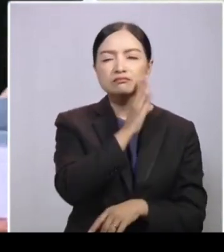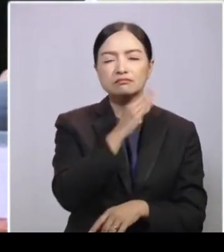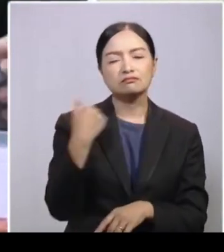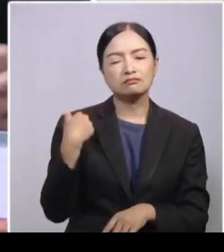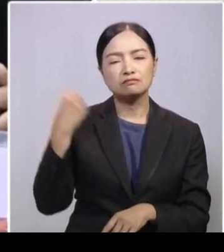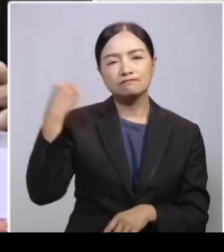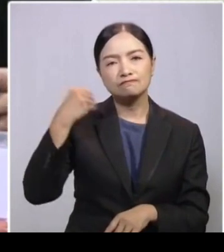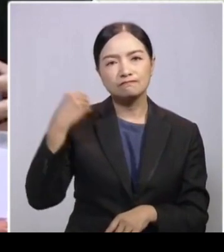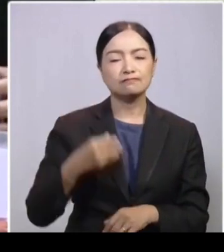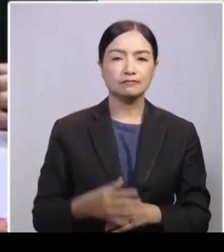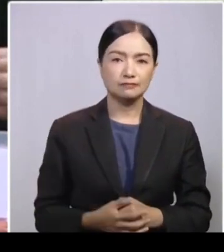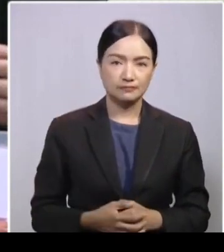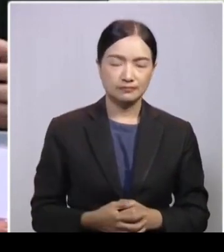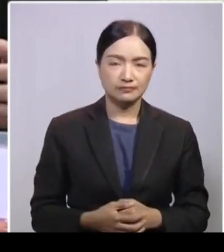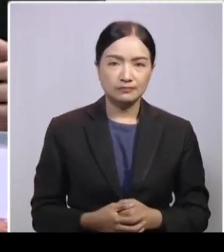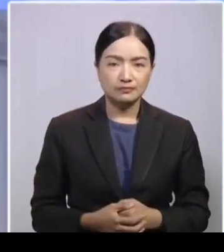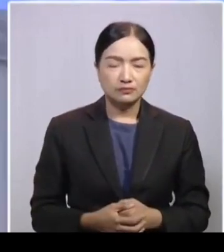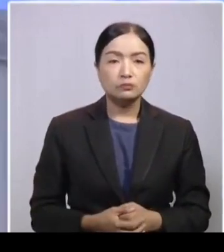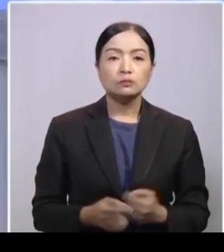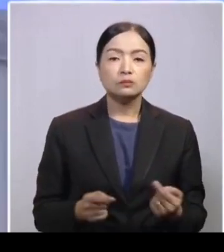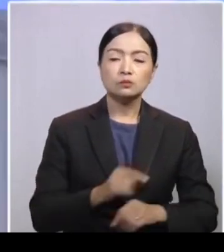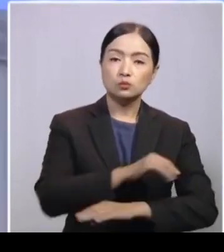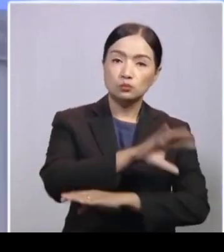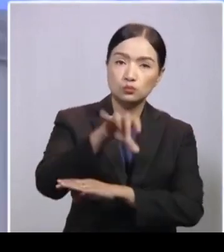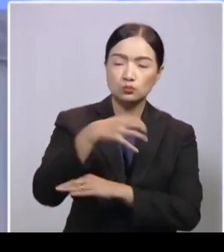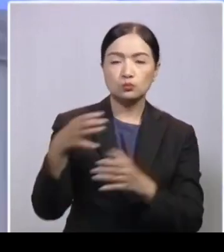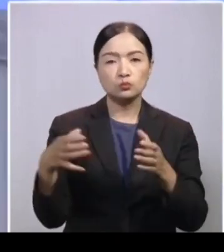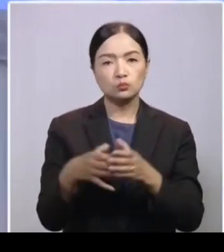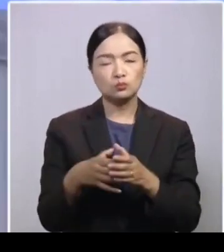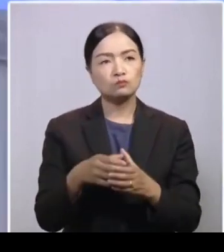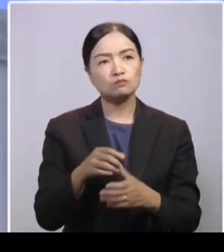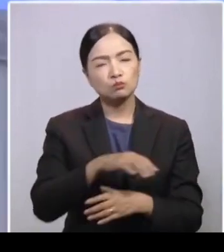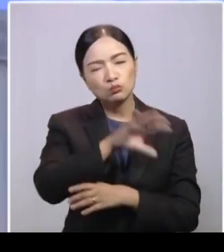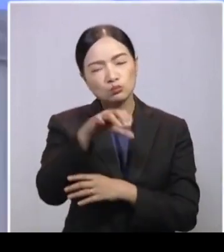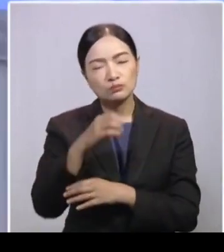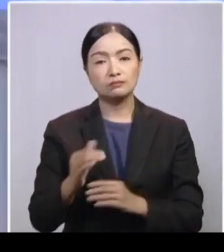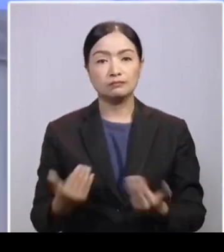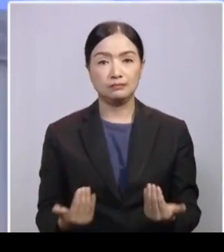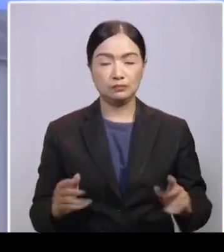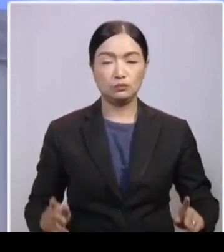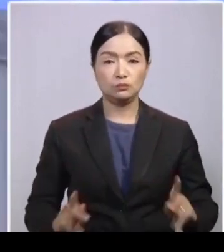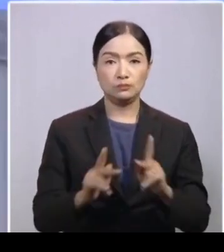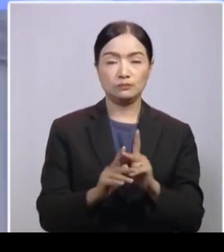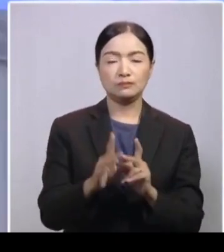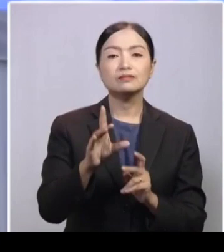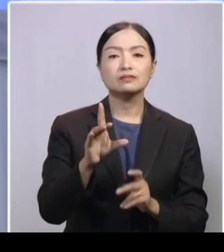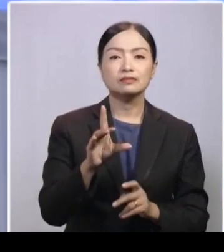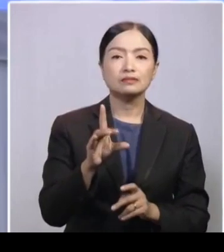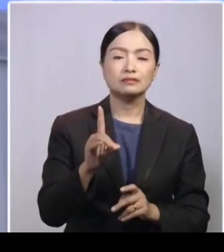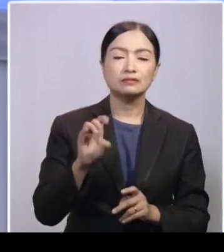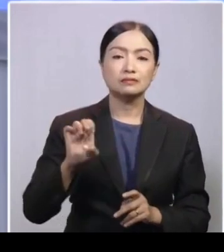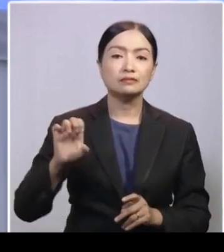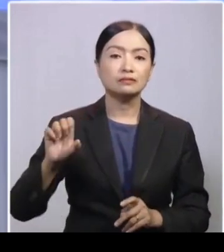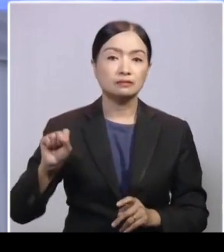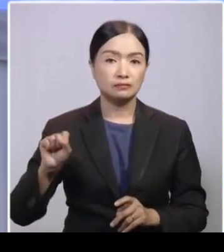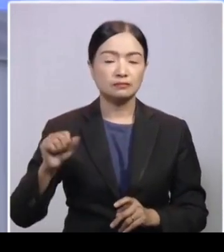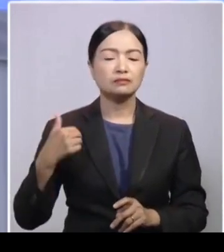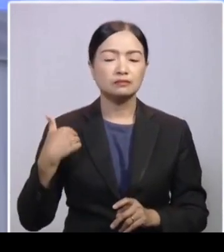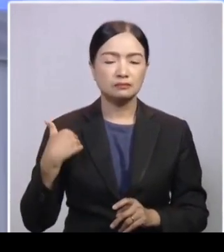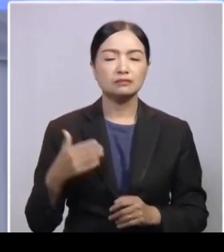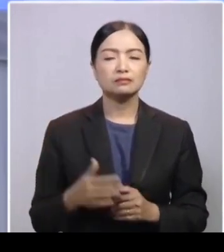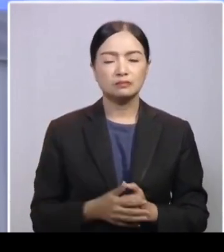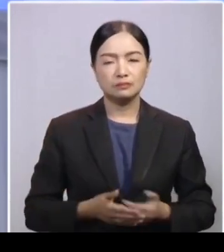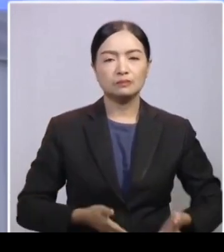เป็นจำนวนมากขณะที่การหลอกลวงหรือว่าแก๊งออนไลน์ตอนนี้กระทรวงดิจิทัลกำลังดำเนินการจัดตั้งศูนย์ปราบปรามในลักษณะ